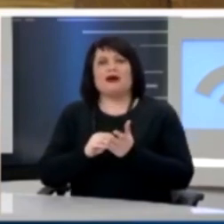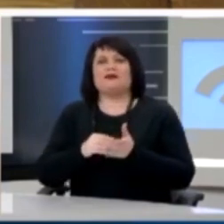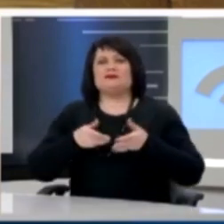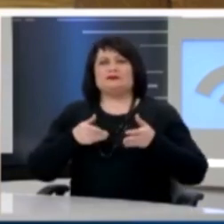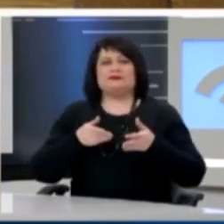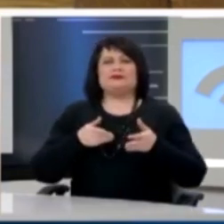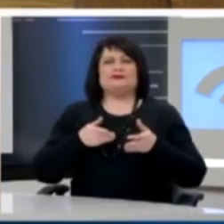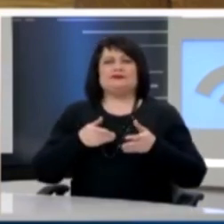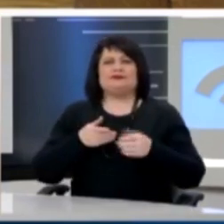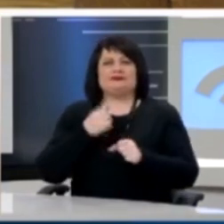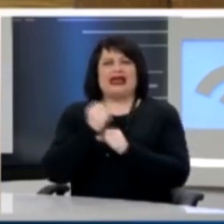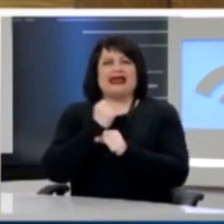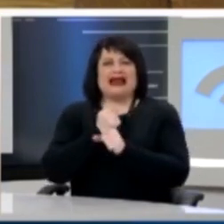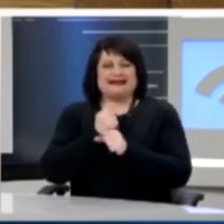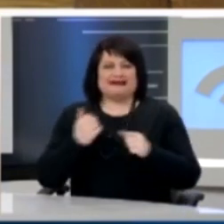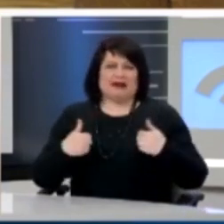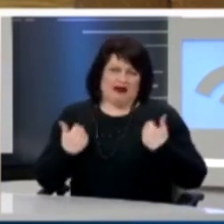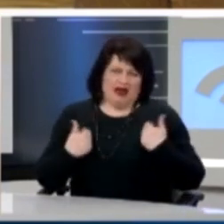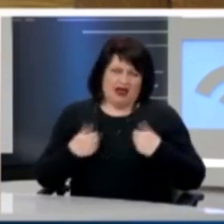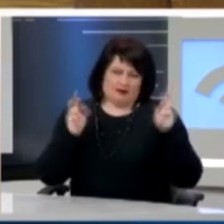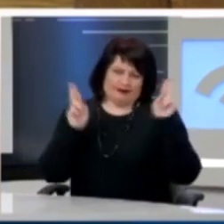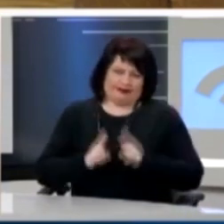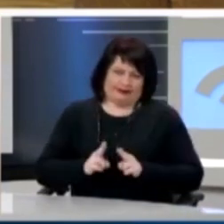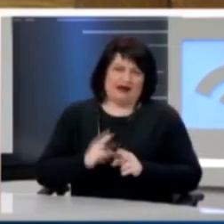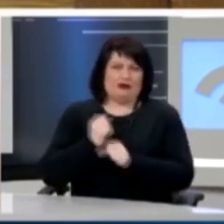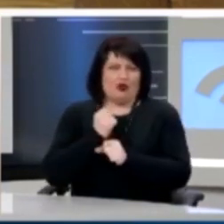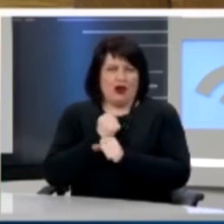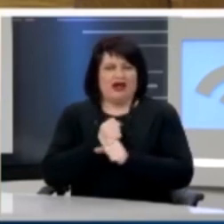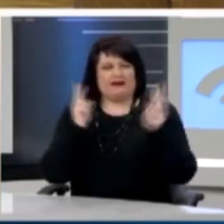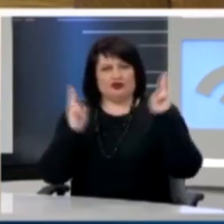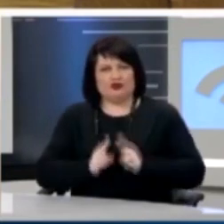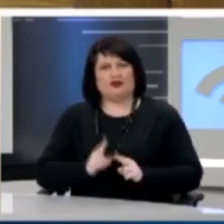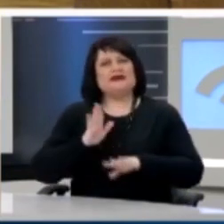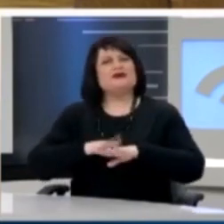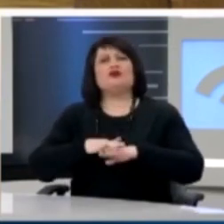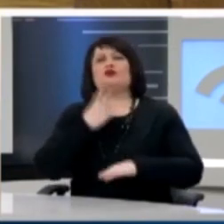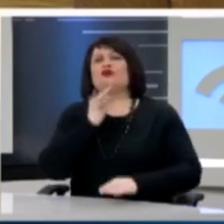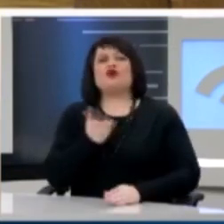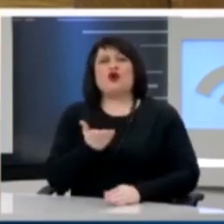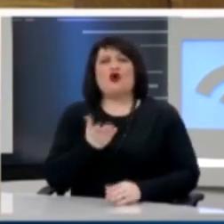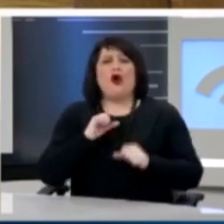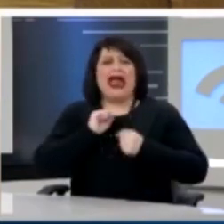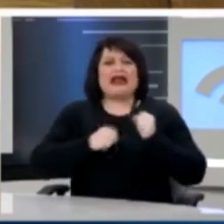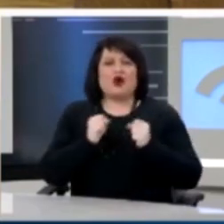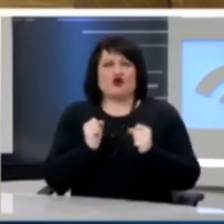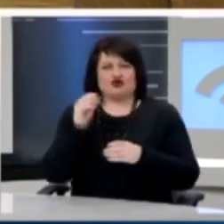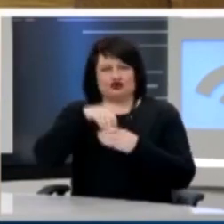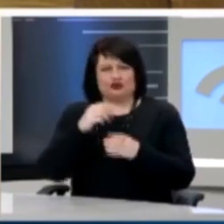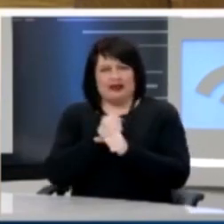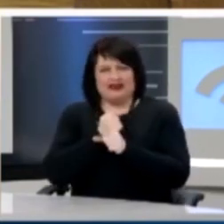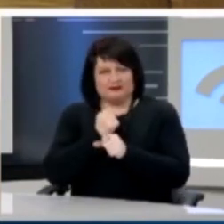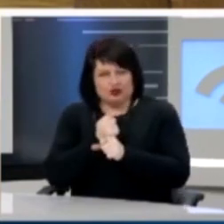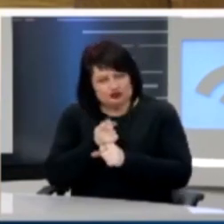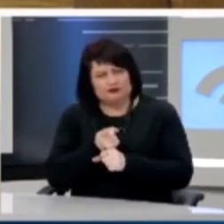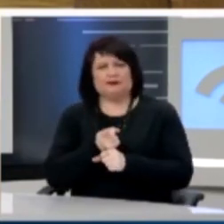στιγμή ο πληθυσμός της εργάσιμης ηλικίας μειώνεται. Μοναδική αιτία της συρρήκνωσης του μεριδίου ενεργού πληθυσμού είναι